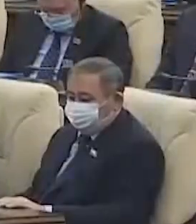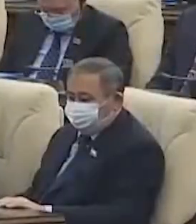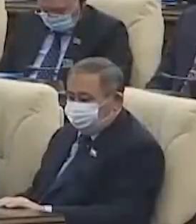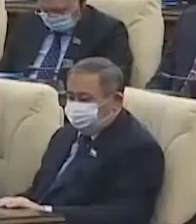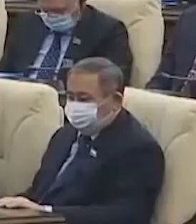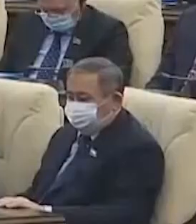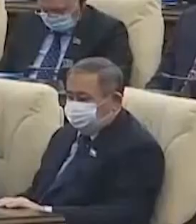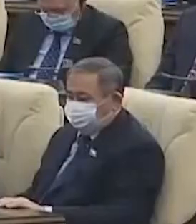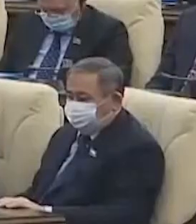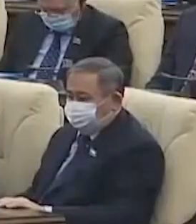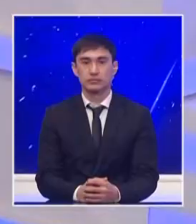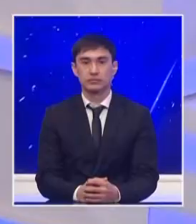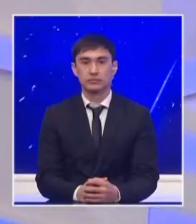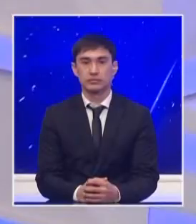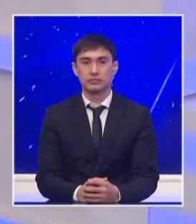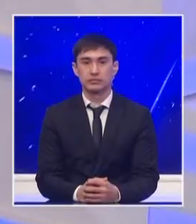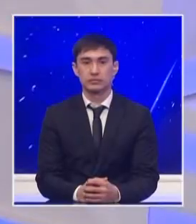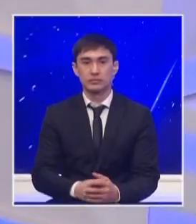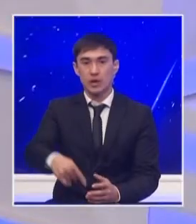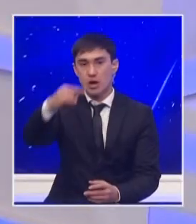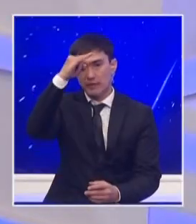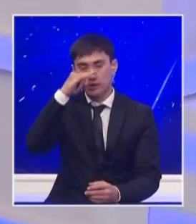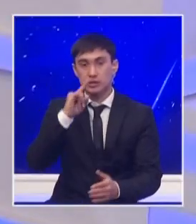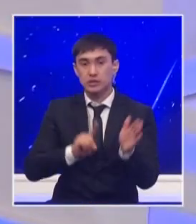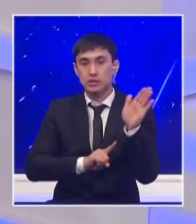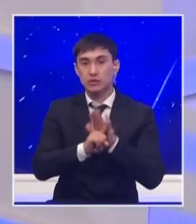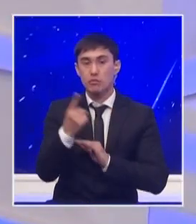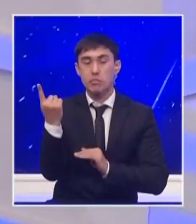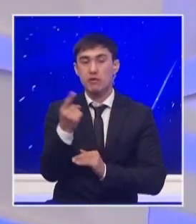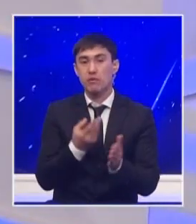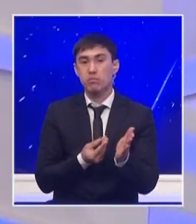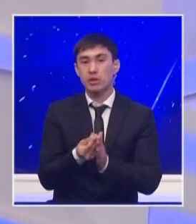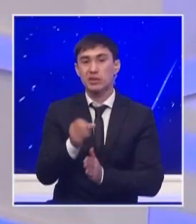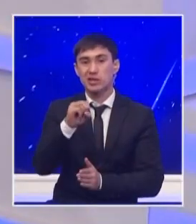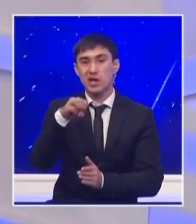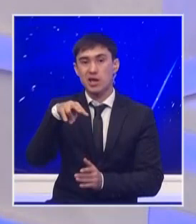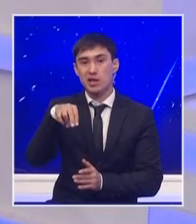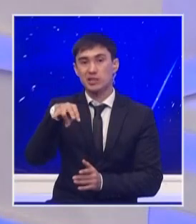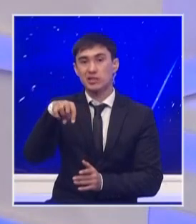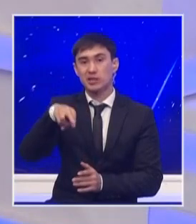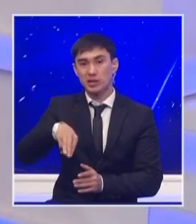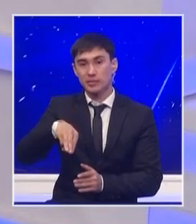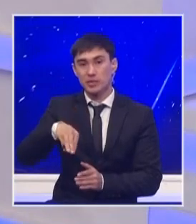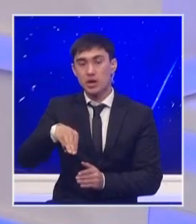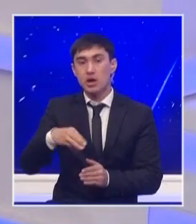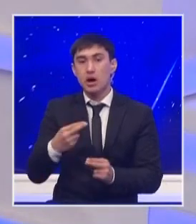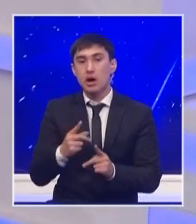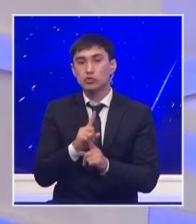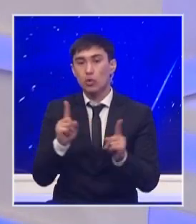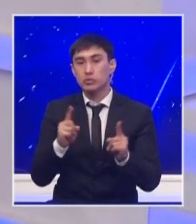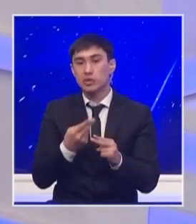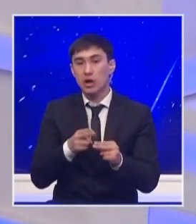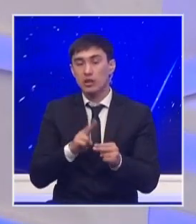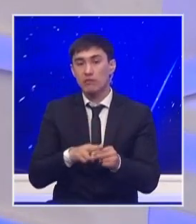жет су из Астаны в Казахстане стартовала первая платная единая национальное тестирование причем